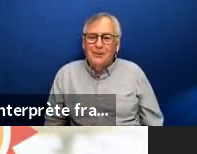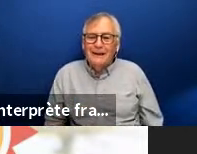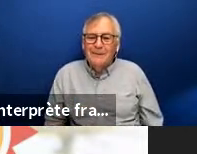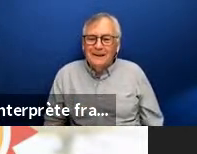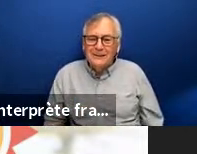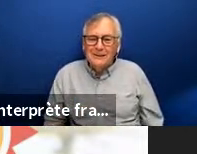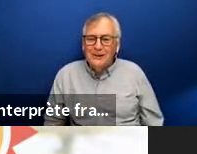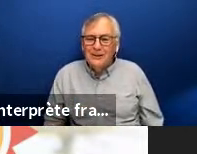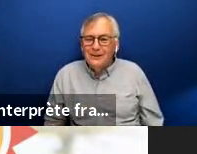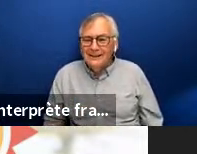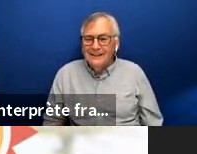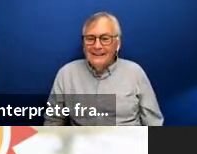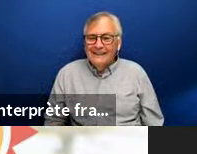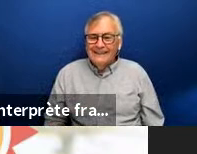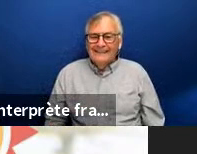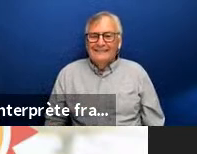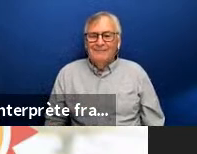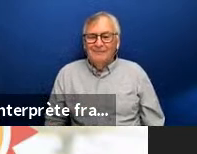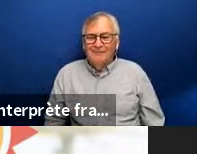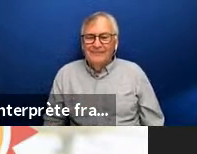ça voir les personnes.